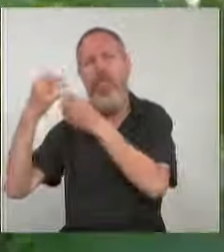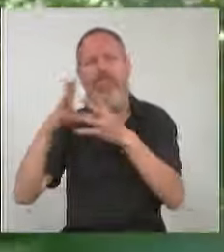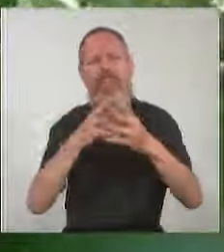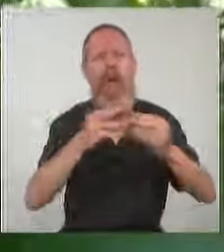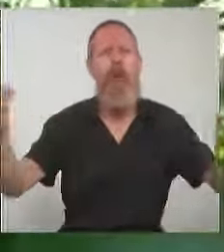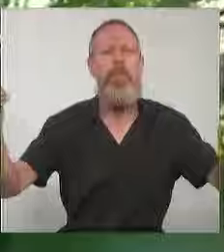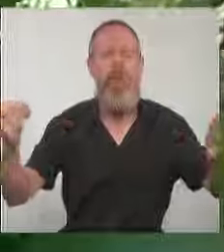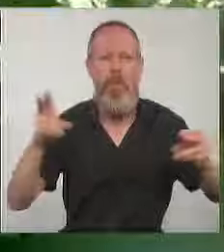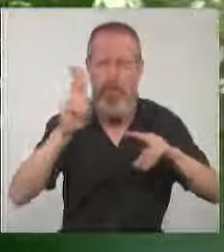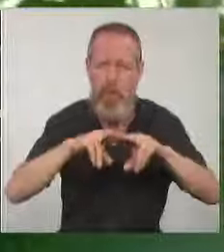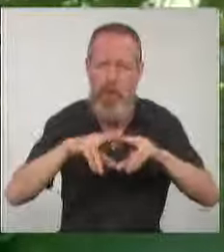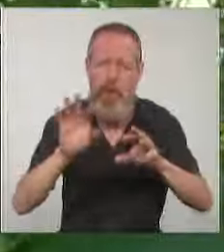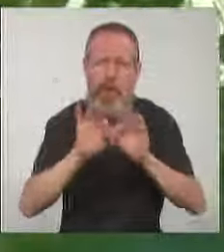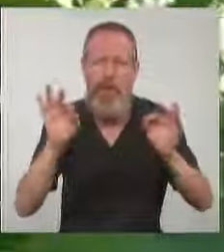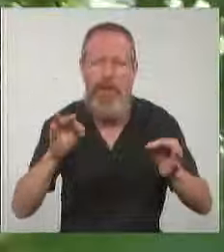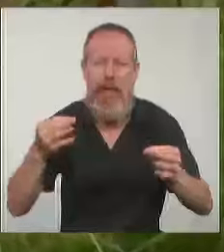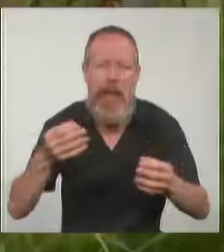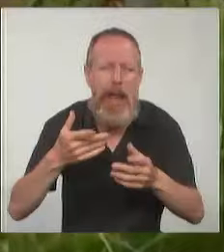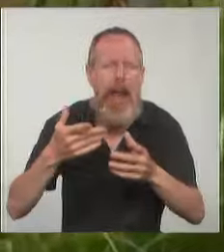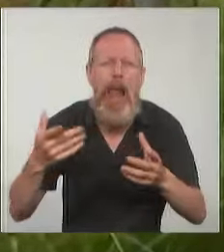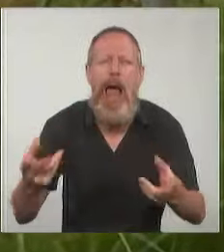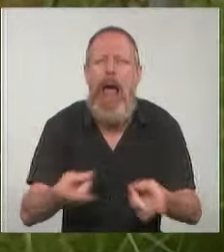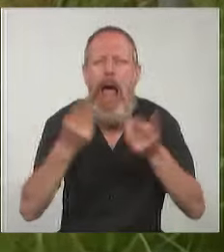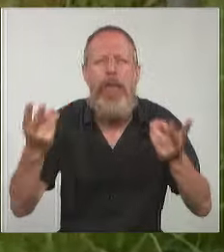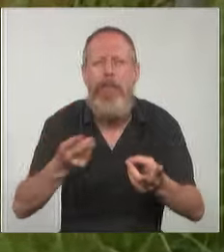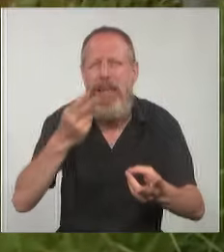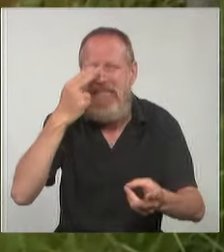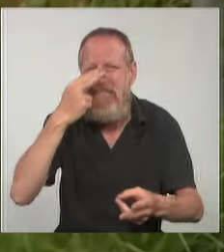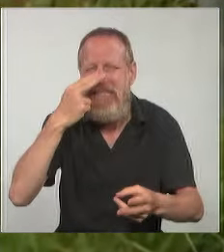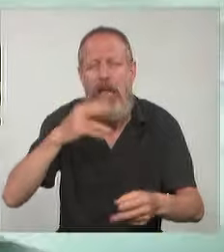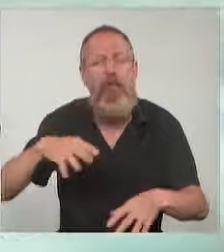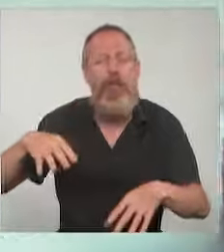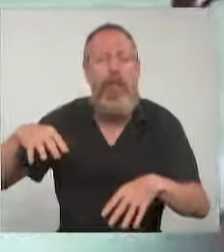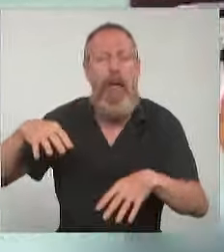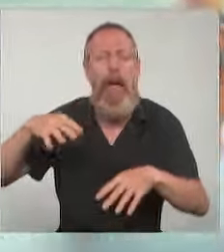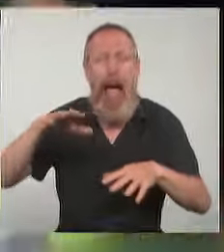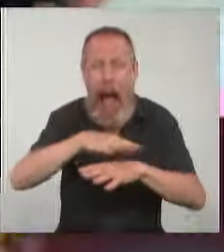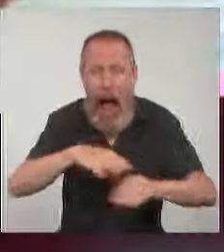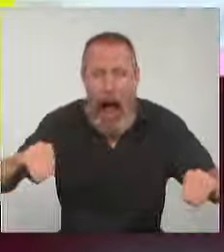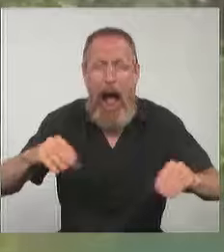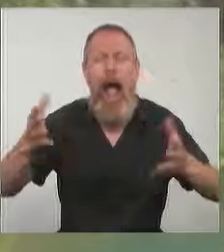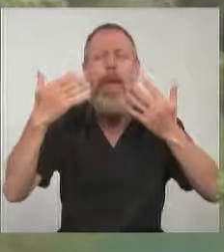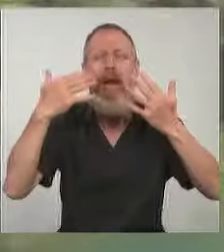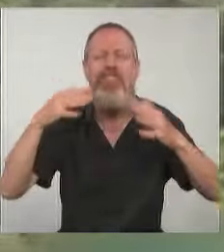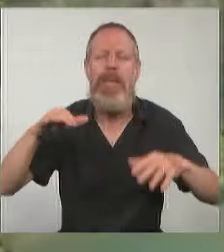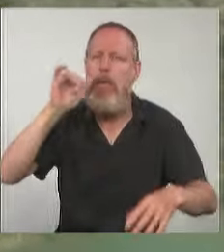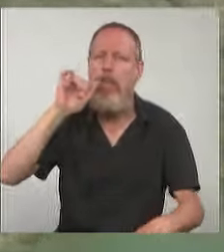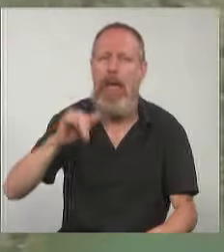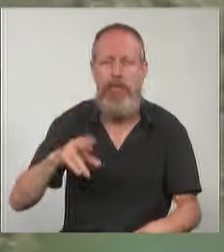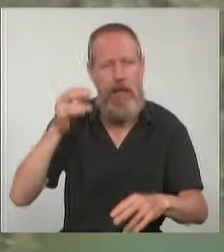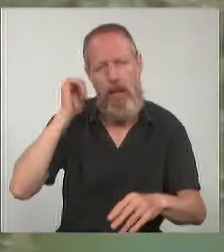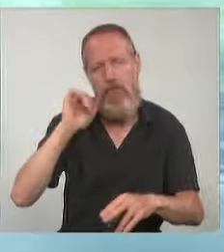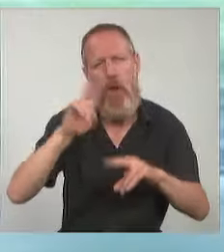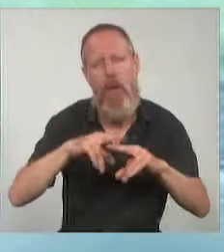ואז החל מבצע חילוץ בניסיון לאתר אותם על הקרקע, באוויר ובמים. אתמול אחרי חיפושים